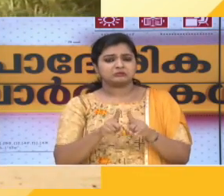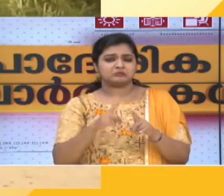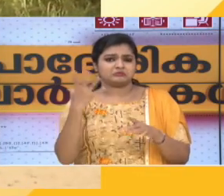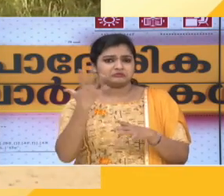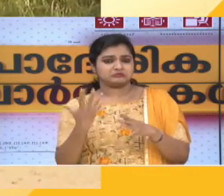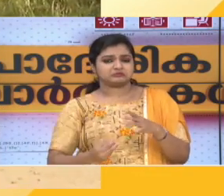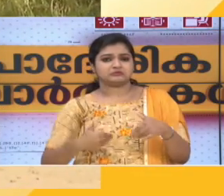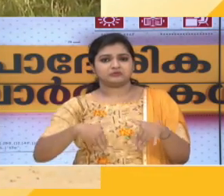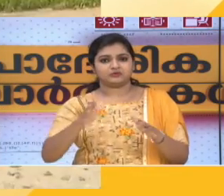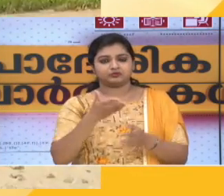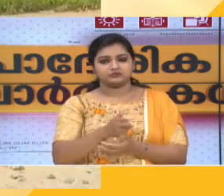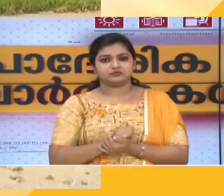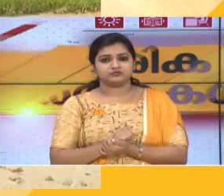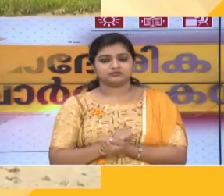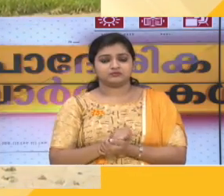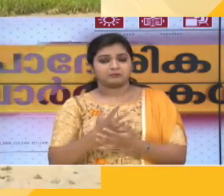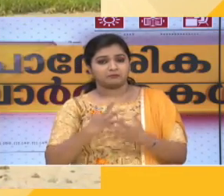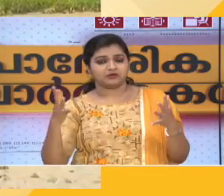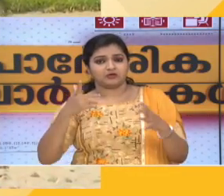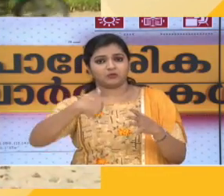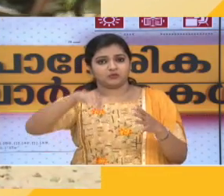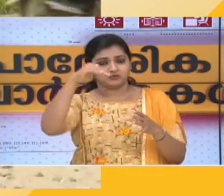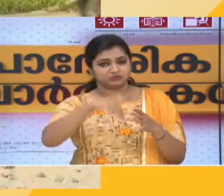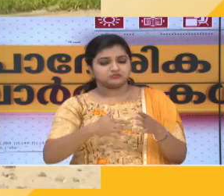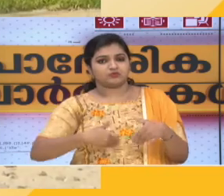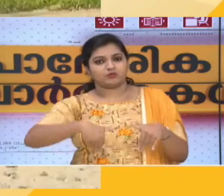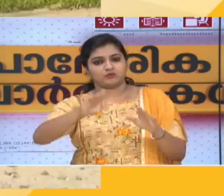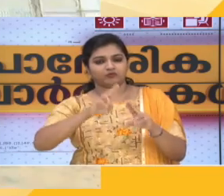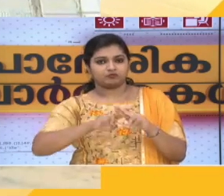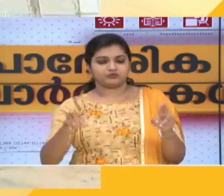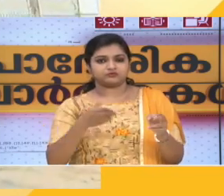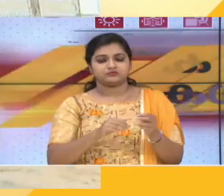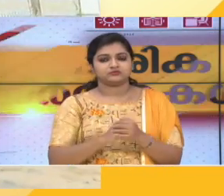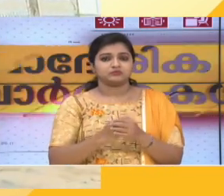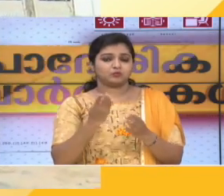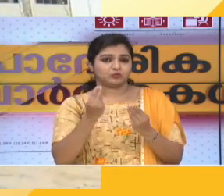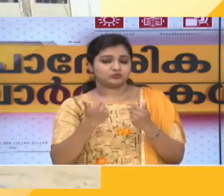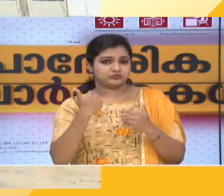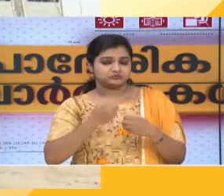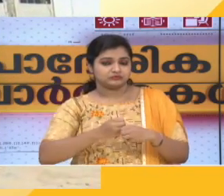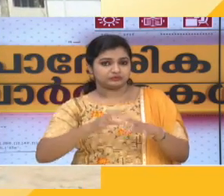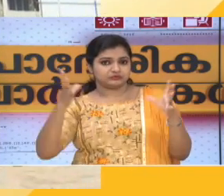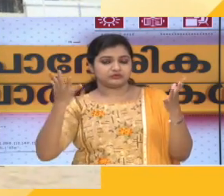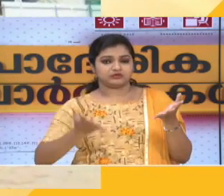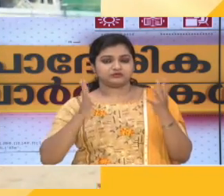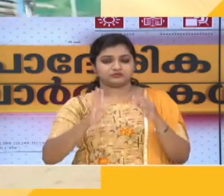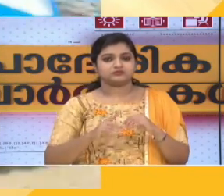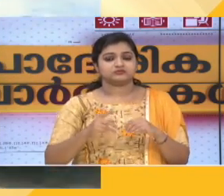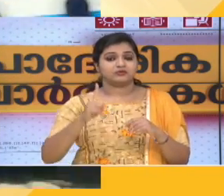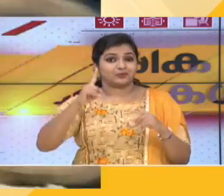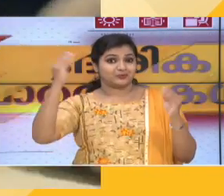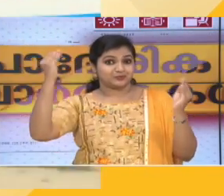ശോചനീയമാണ് ഈ റോഡിന്റെ സ്ഥിതി. വലിയ ഗർത്തങ്ങളാണ് റോഡ് മുഴുവൻ. പൊടിശല്യവും രൂക്ഷം. ഒരു മഴ പെയ്താൽ റോഡ്